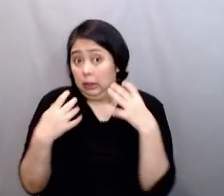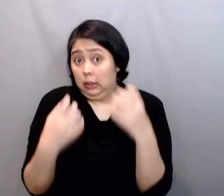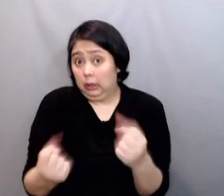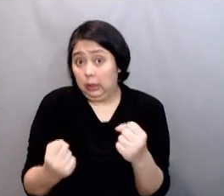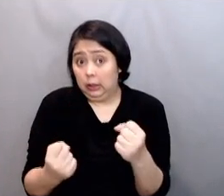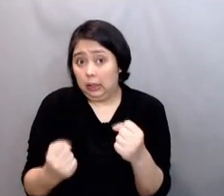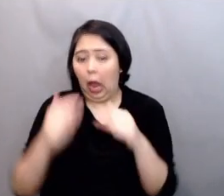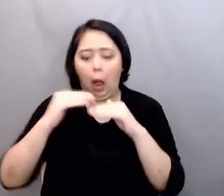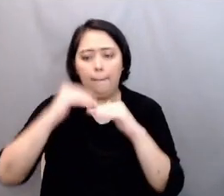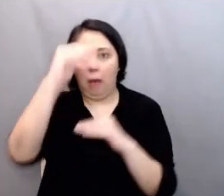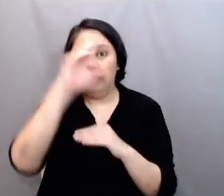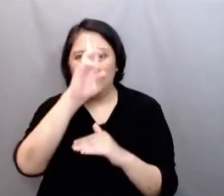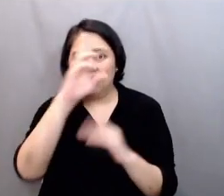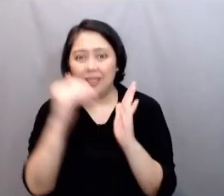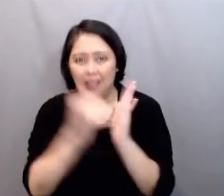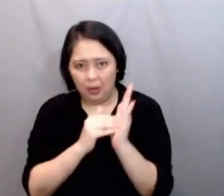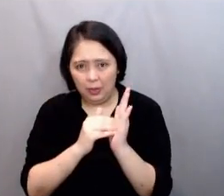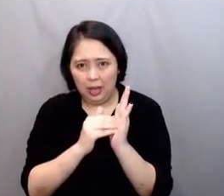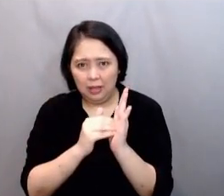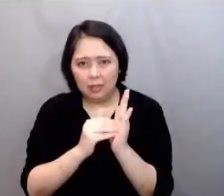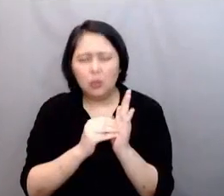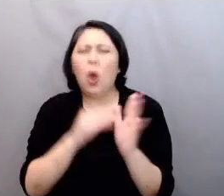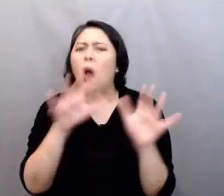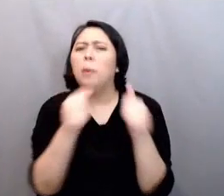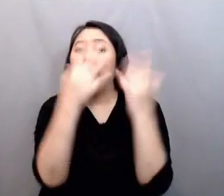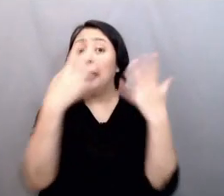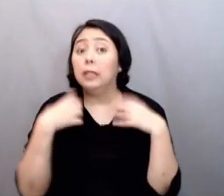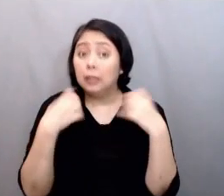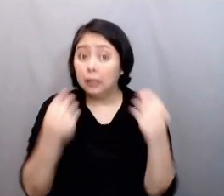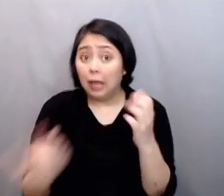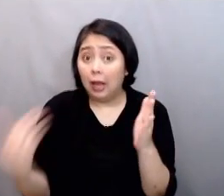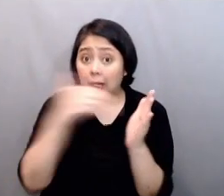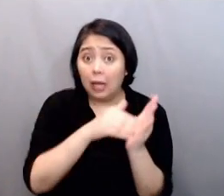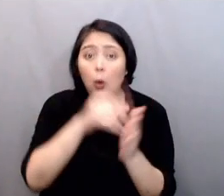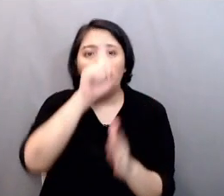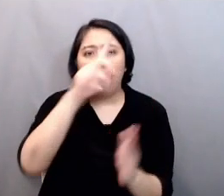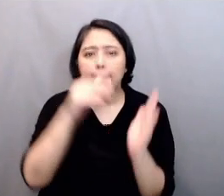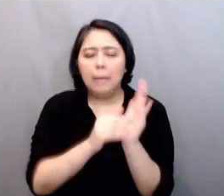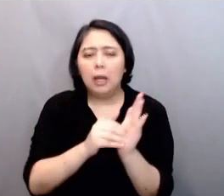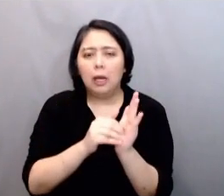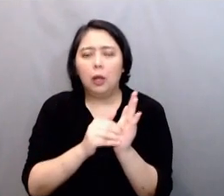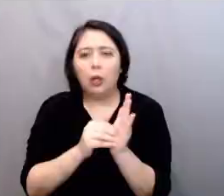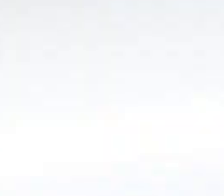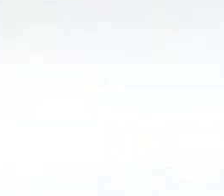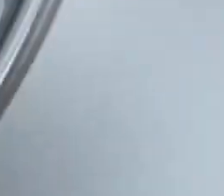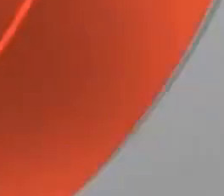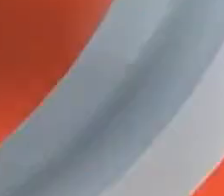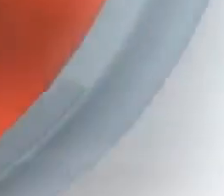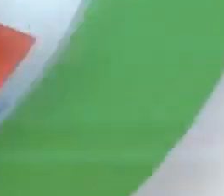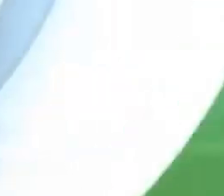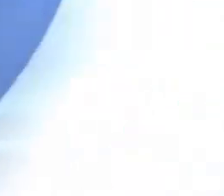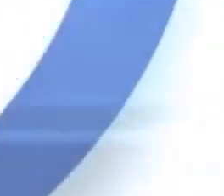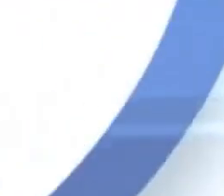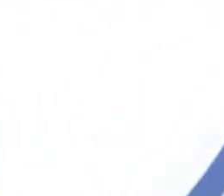6,000 para sa higit 1,370,000 na total recoveries.